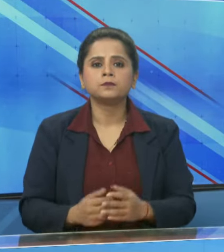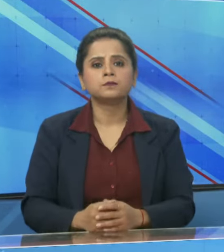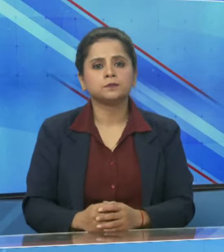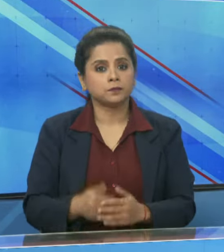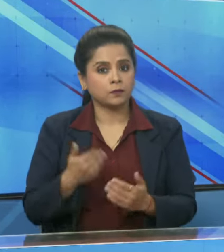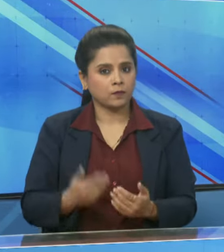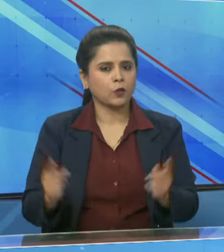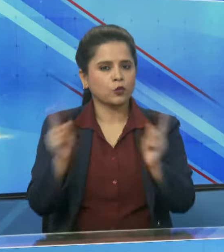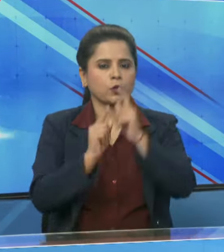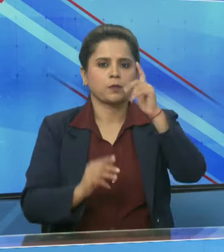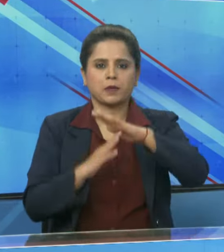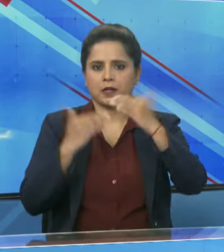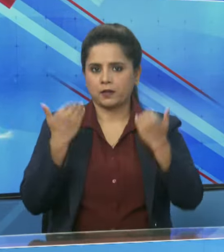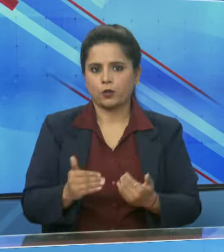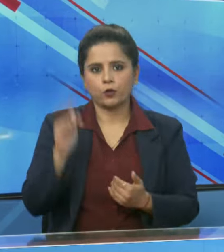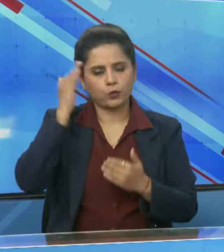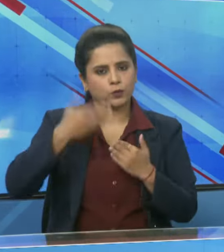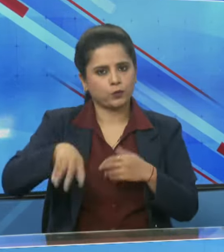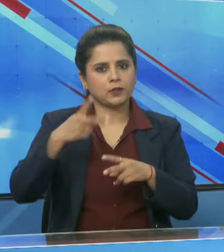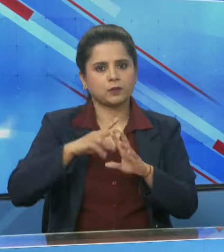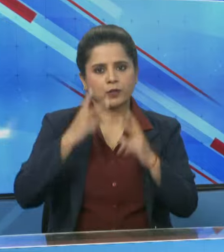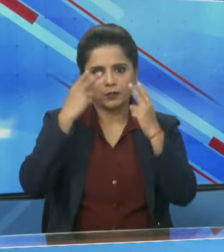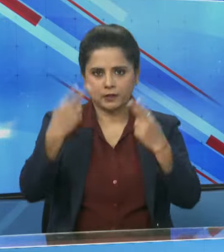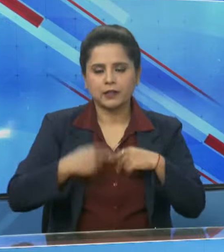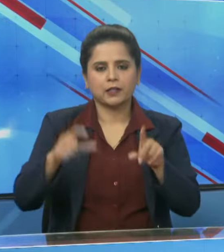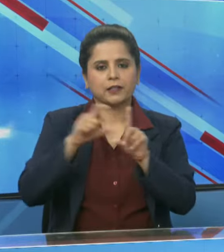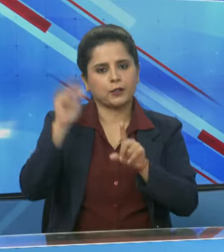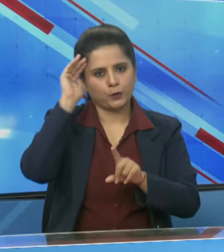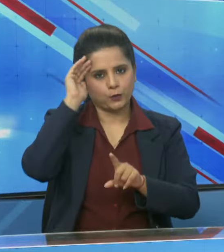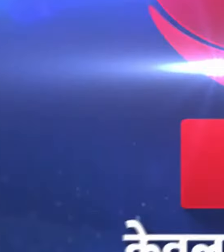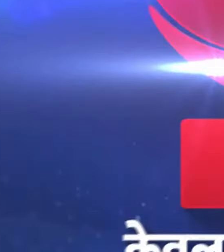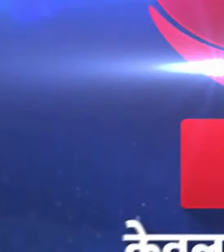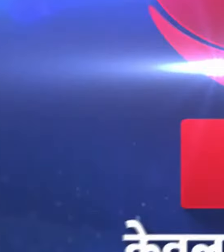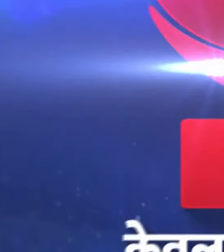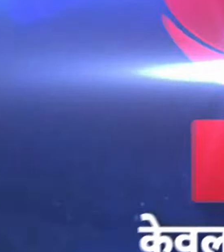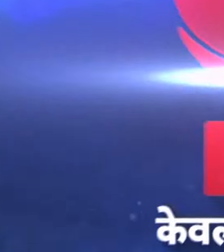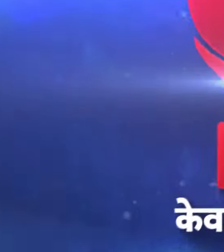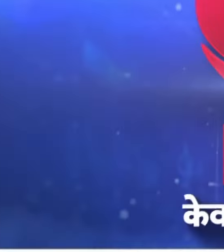वक्त हो चला एक छोटे से ब्रेक का, खबरें जारी रहेंगी, देखते रहिए डीडी न्यूज।